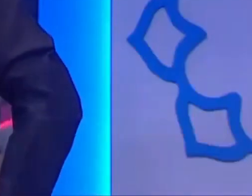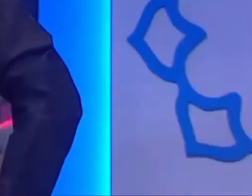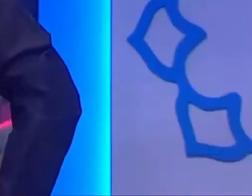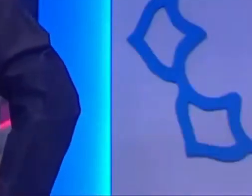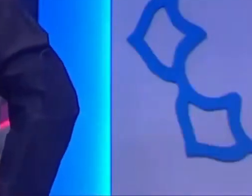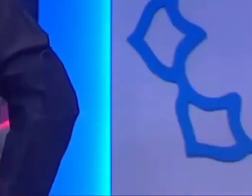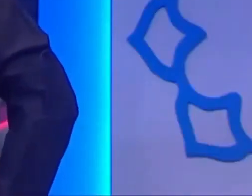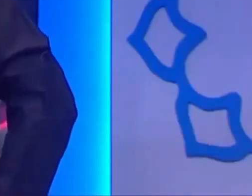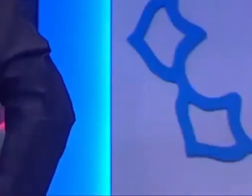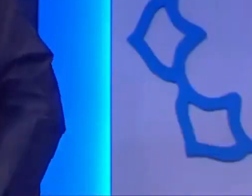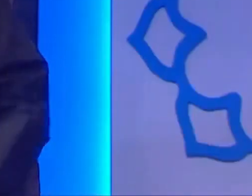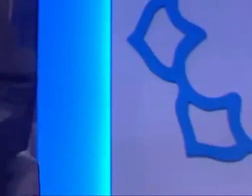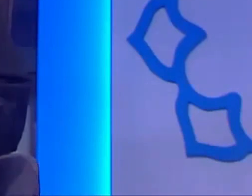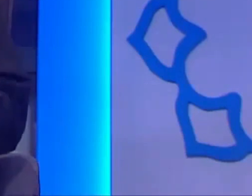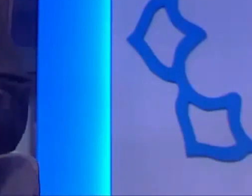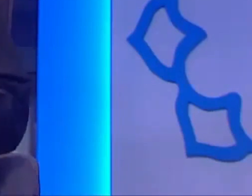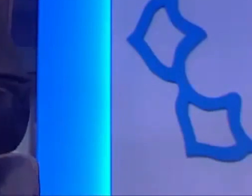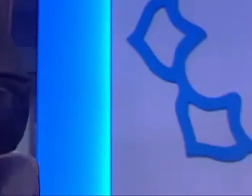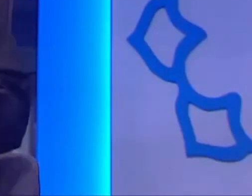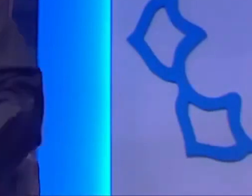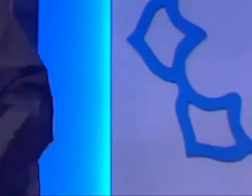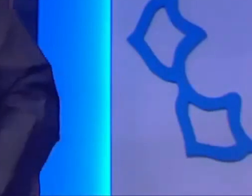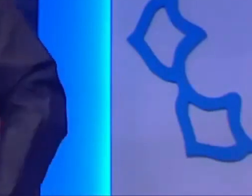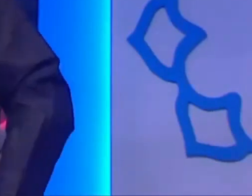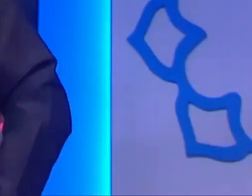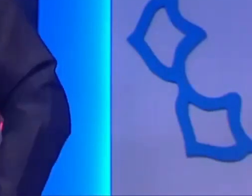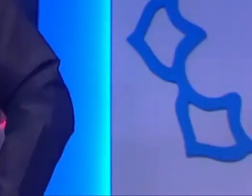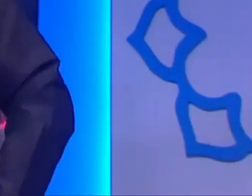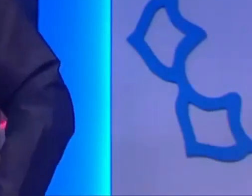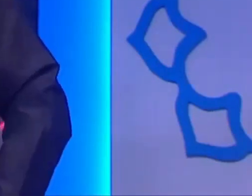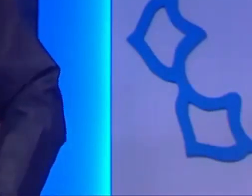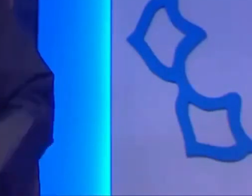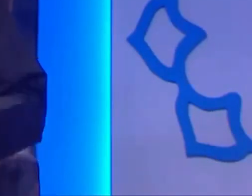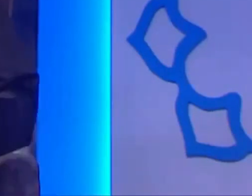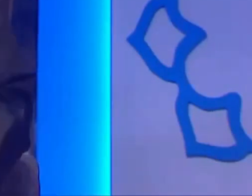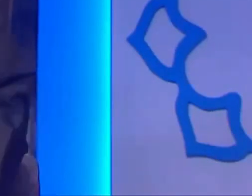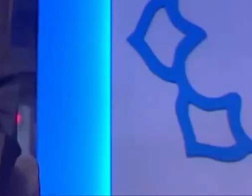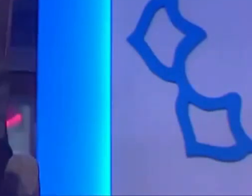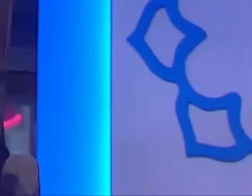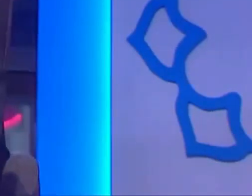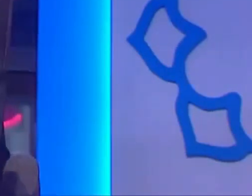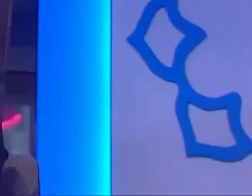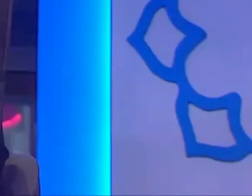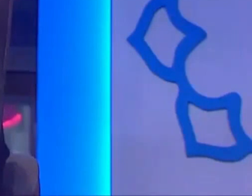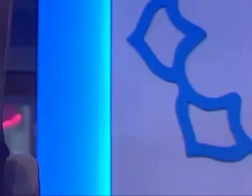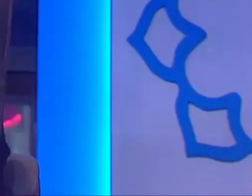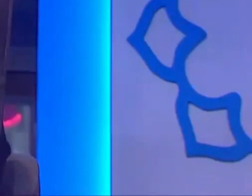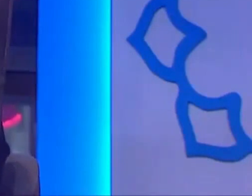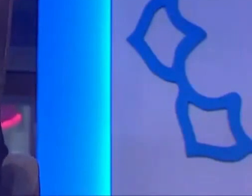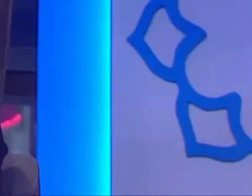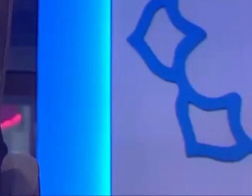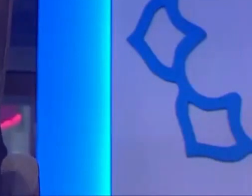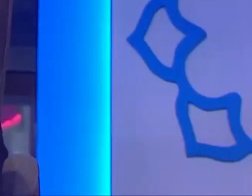pengajian hadisnya barangkali sebelum ini banyak juga tersebar hadis-hadis yang kita biasa dengan masyarakat tetapi